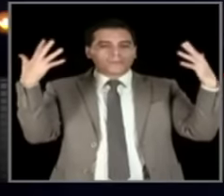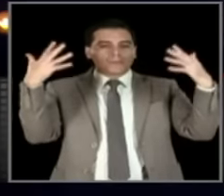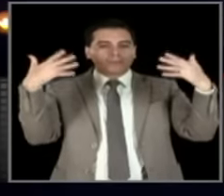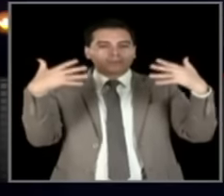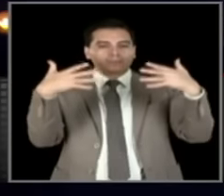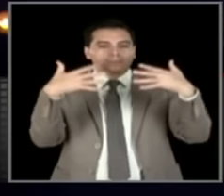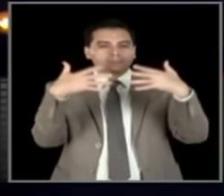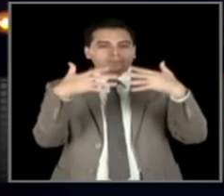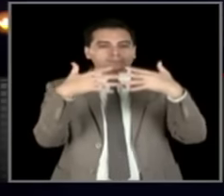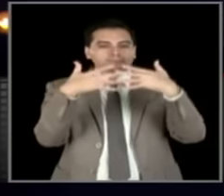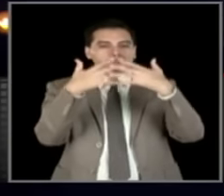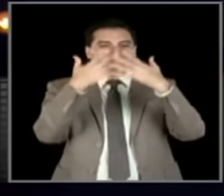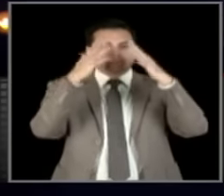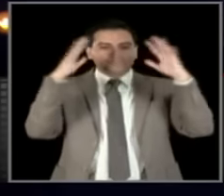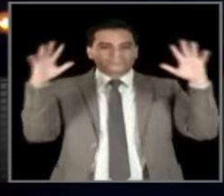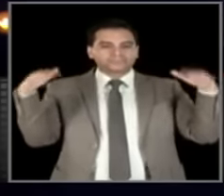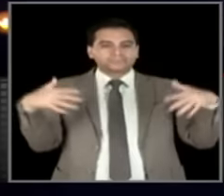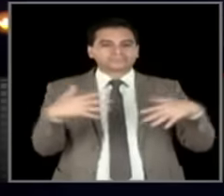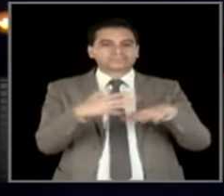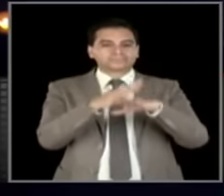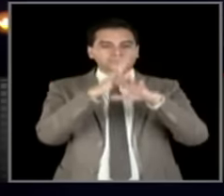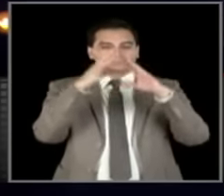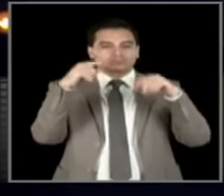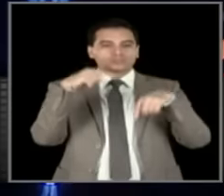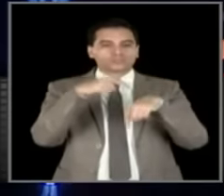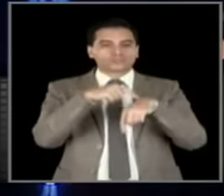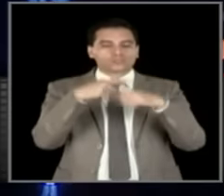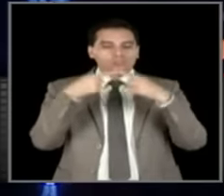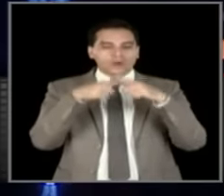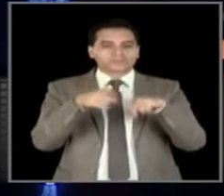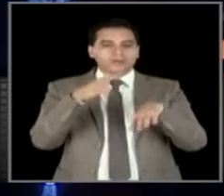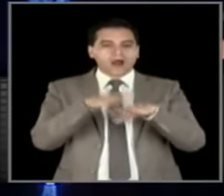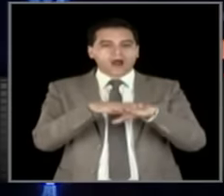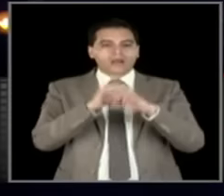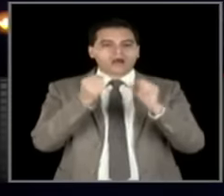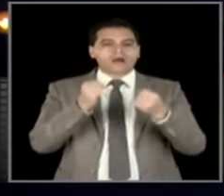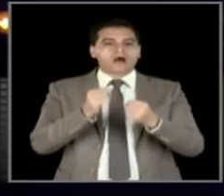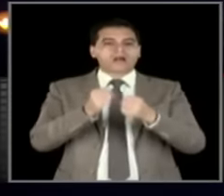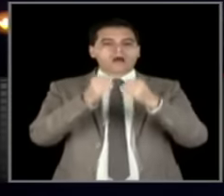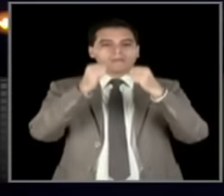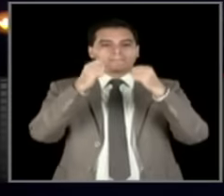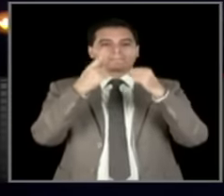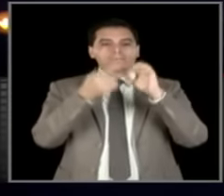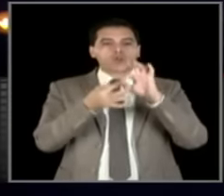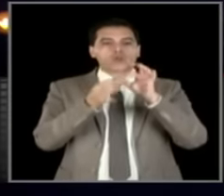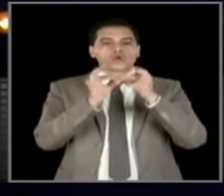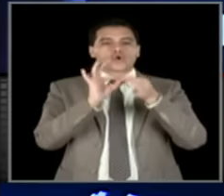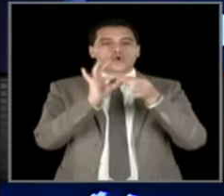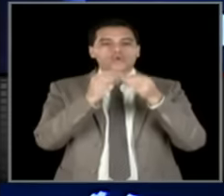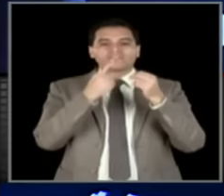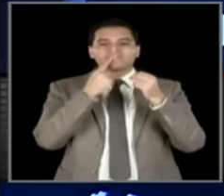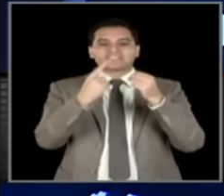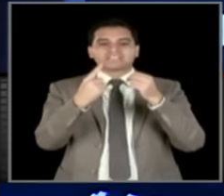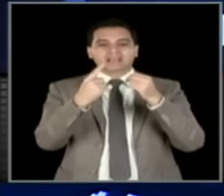بيتقابلوا فبيهيئوا الظروف المثالية لحدوث البرق. مليون صاعقة كل